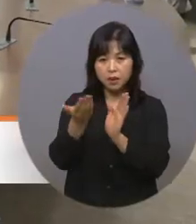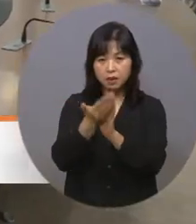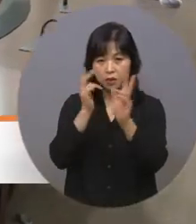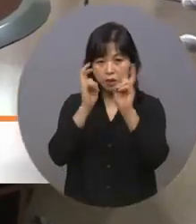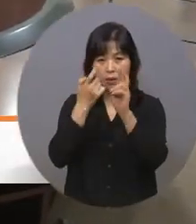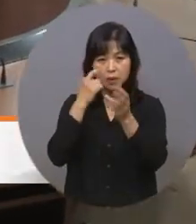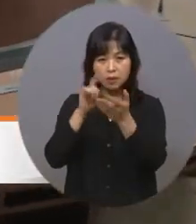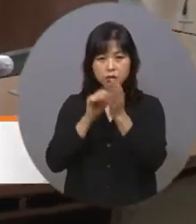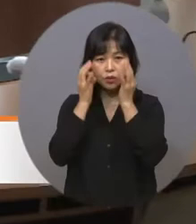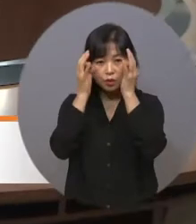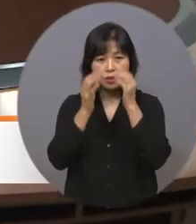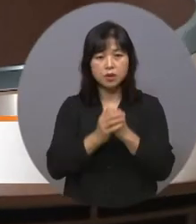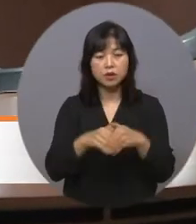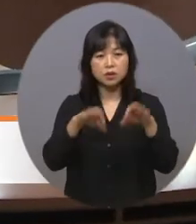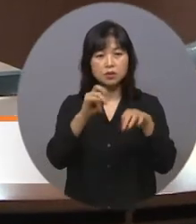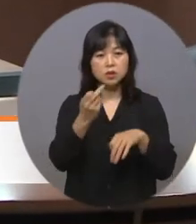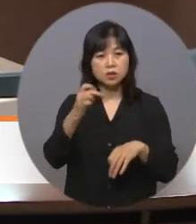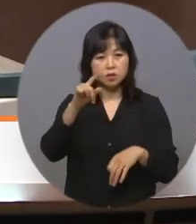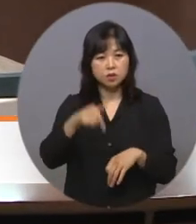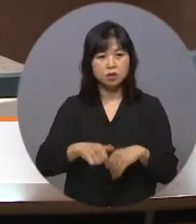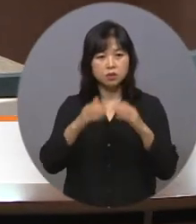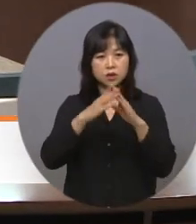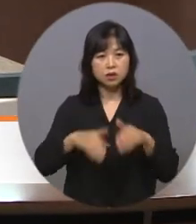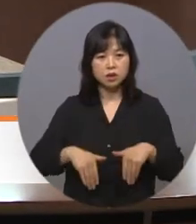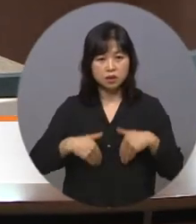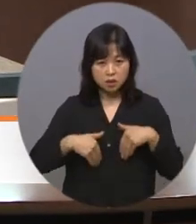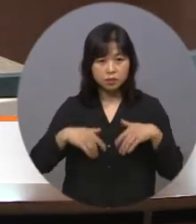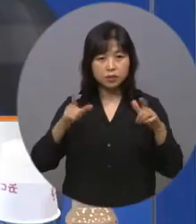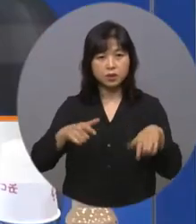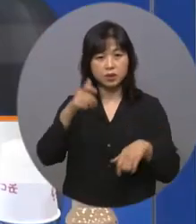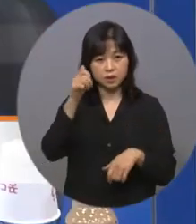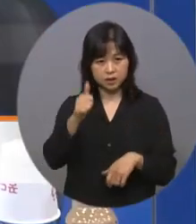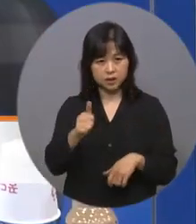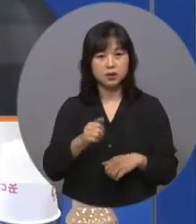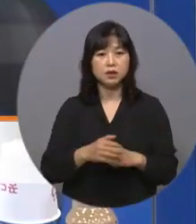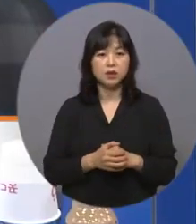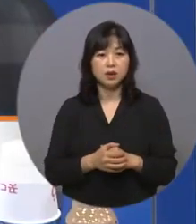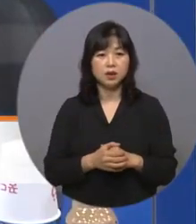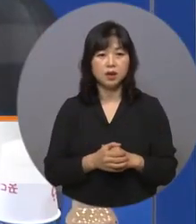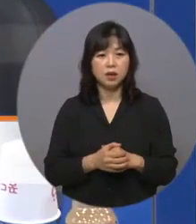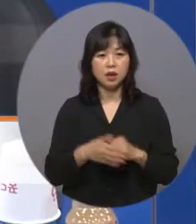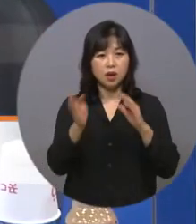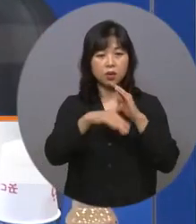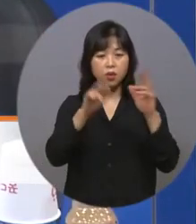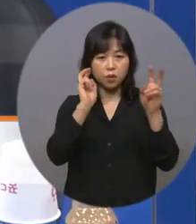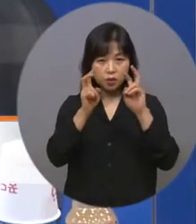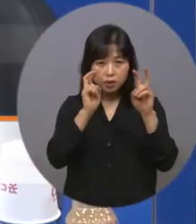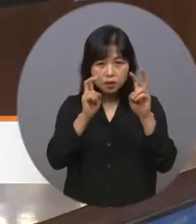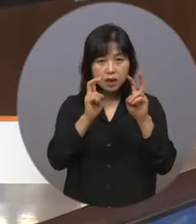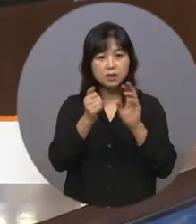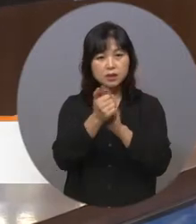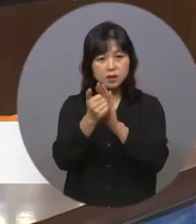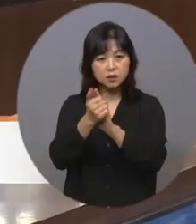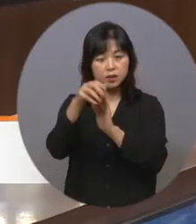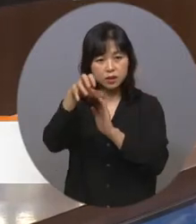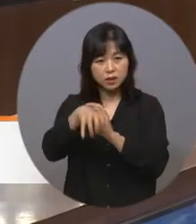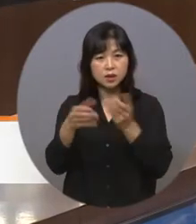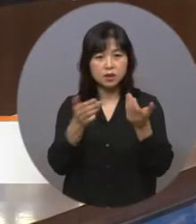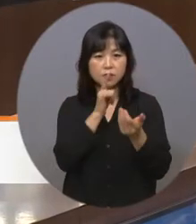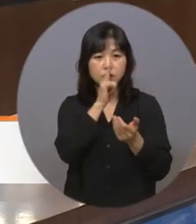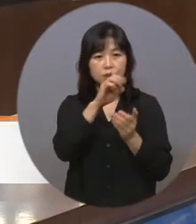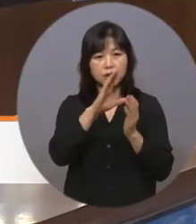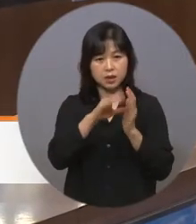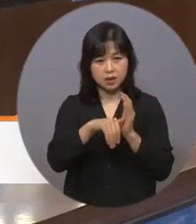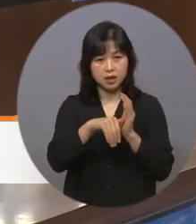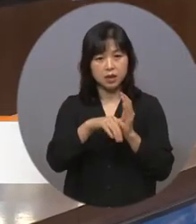김영록 전라남도지사가 지난달 27일 전남도청에서 열린 공사 출연기관 업무 보고회에서 차기 정부